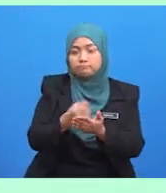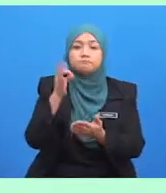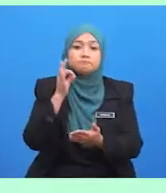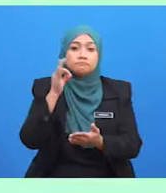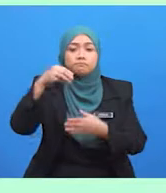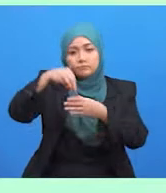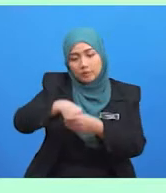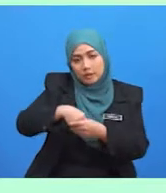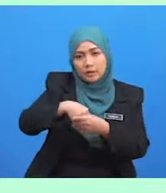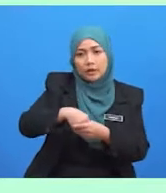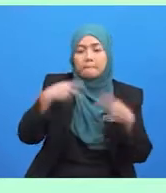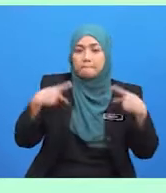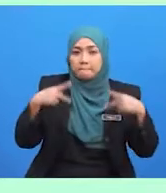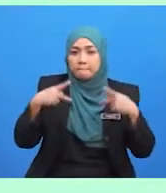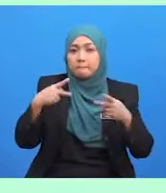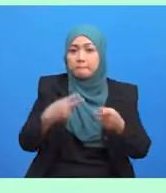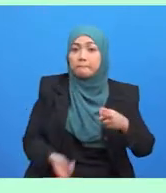dalam pasaran meningkat.